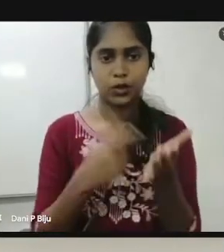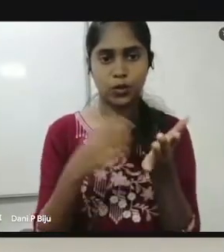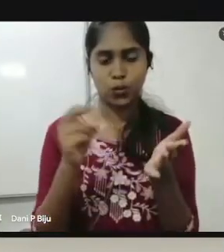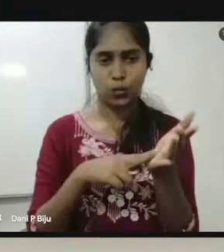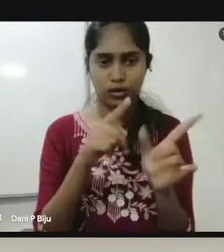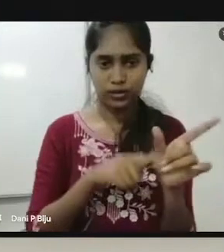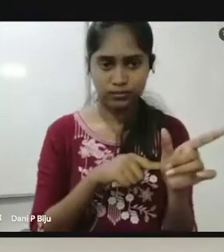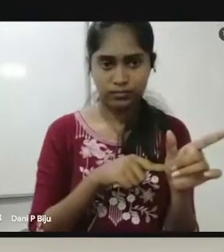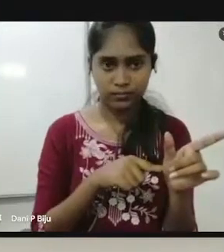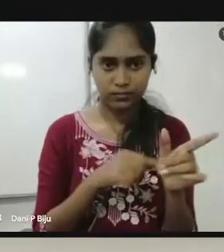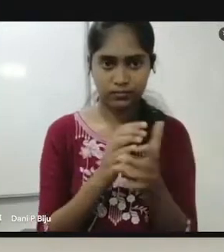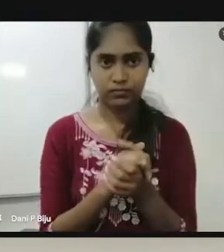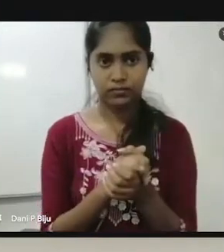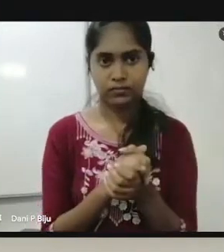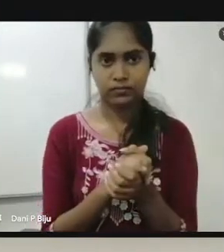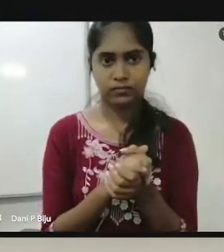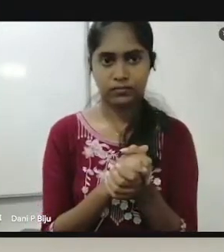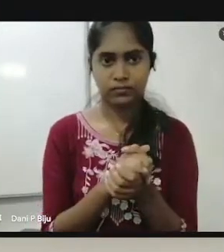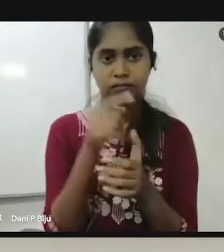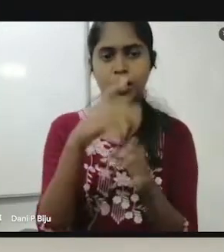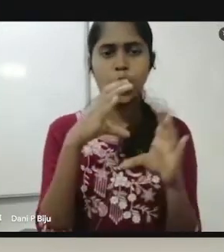Hand mixer. Give.